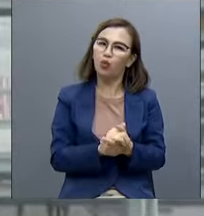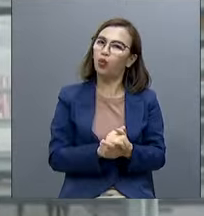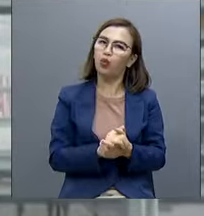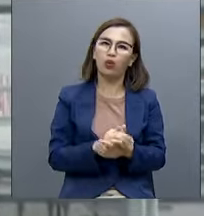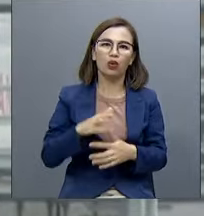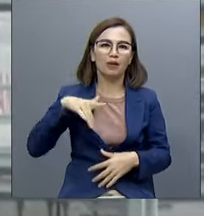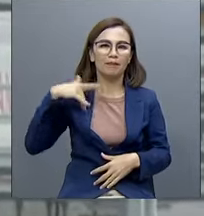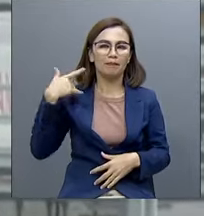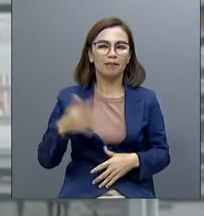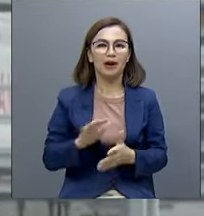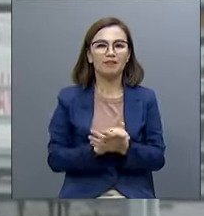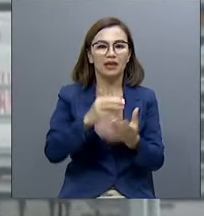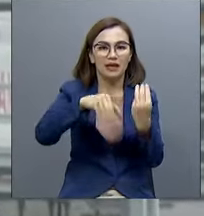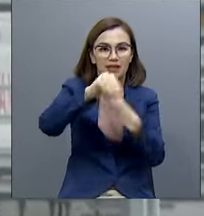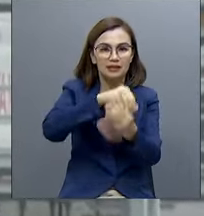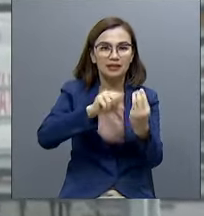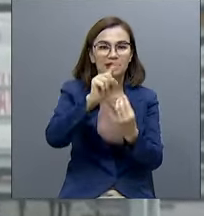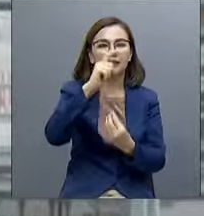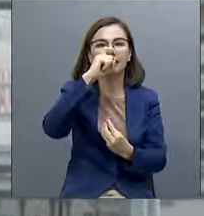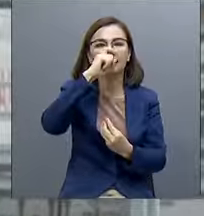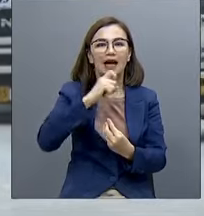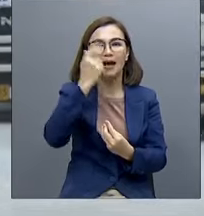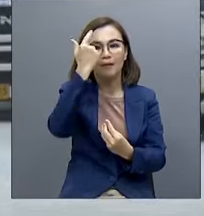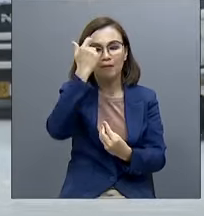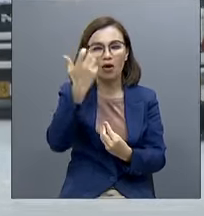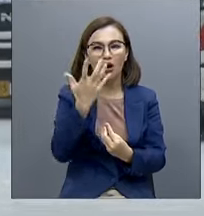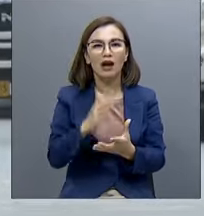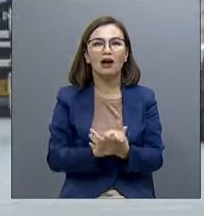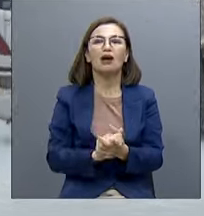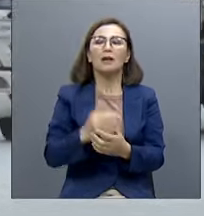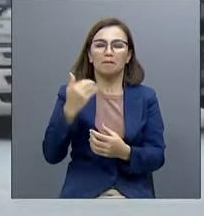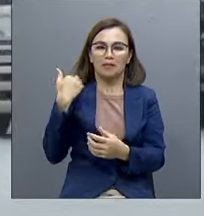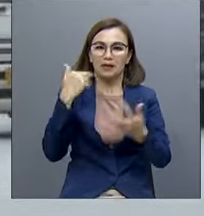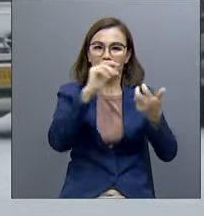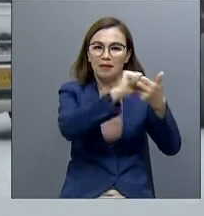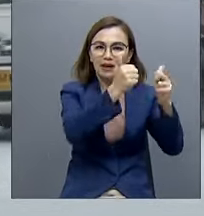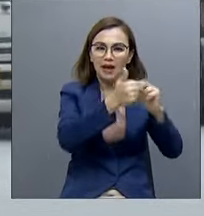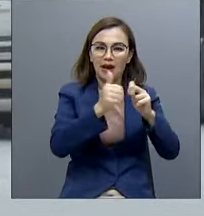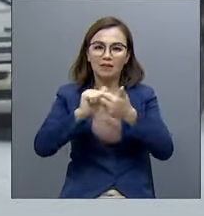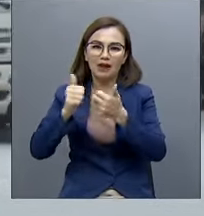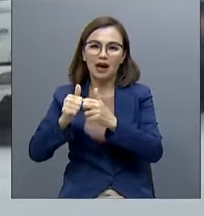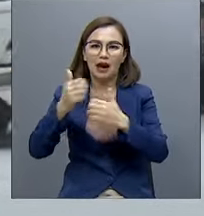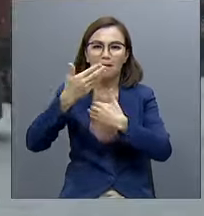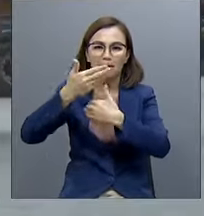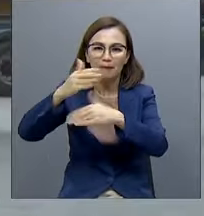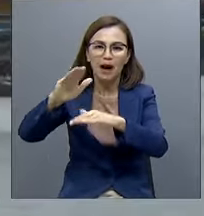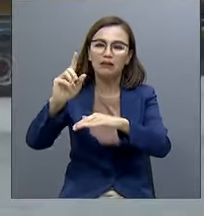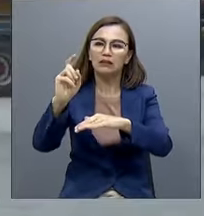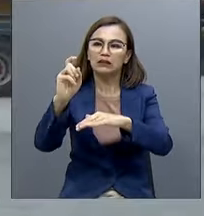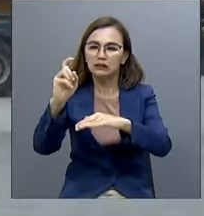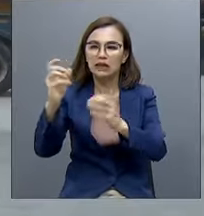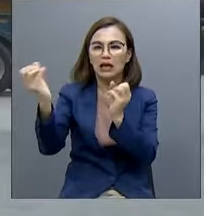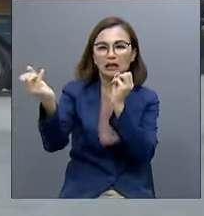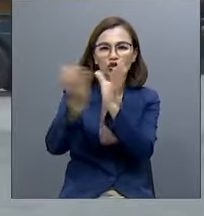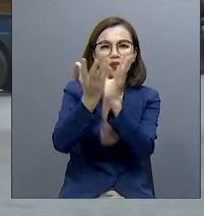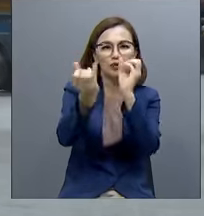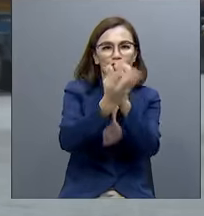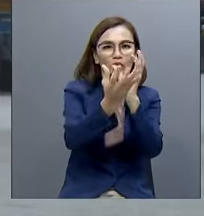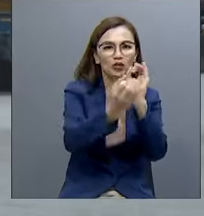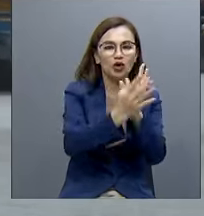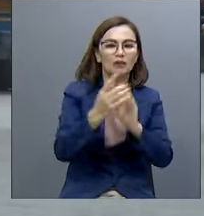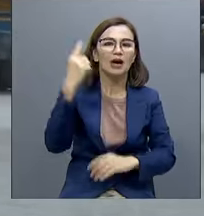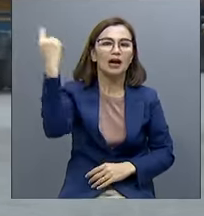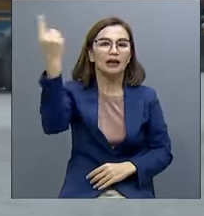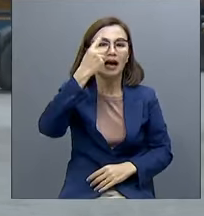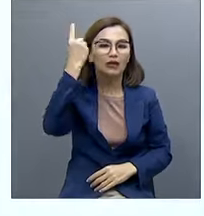เศรษฐกิจไทยนะคะเป็นแบบนี้เพราะว่าติดล็อครอบด้านค่ะโดยเฉพาะการส่งออกไทยที่ถูกซ้ำเติมจากปัจจัยภายนอกด้วยส่วนการท่องเที่ยวนะคะแม้